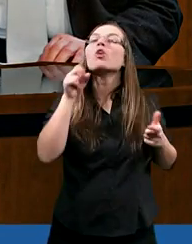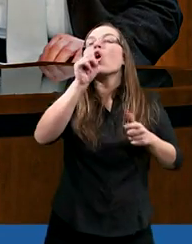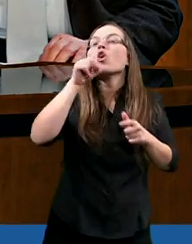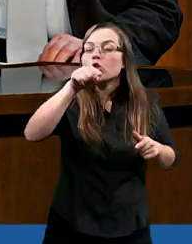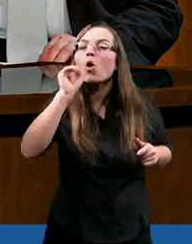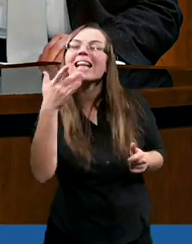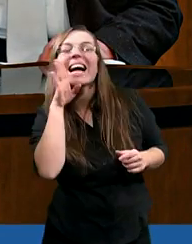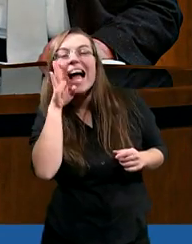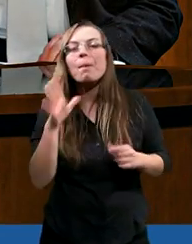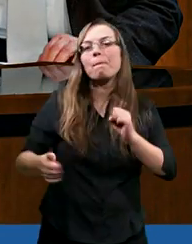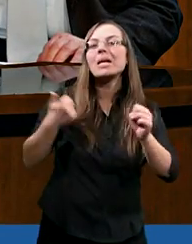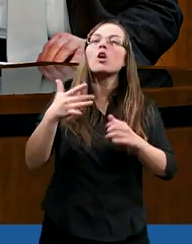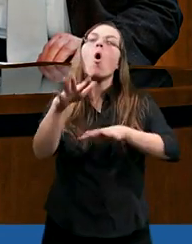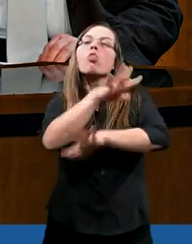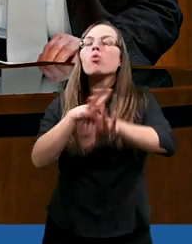jakby Duch Święty